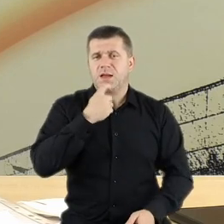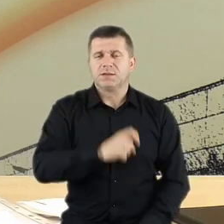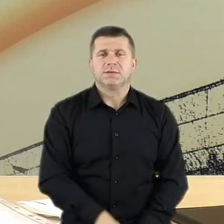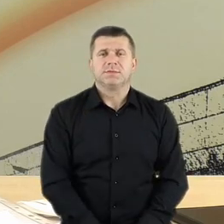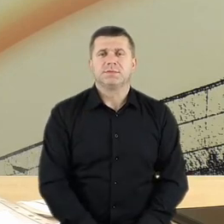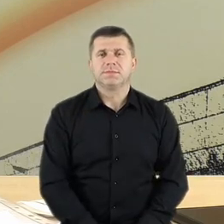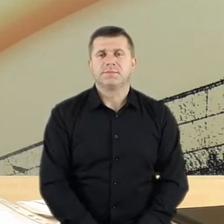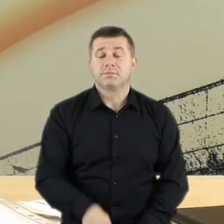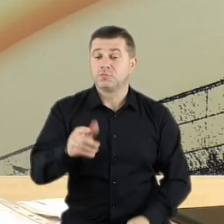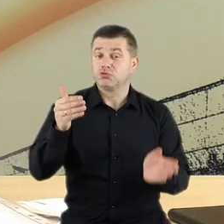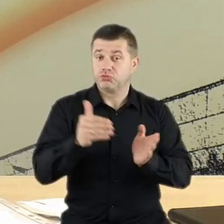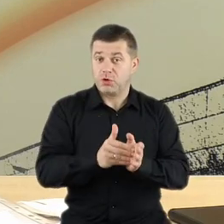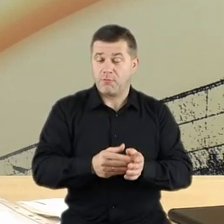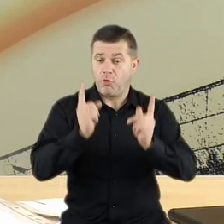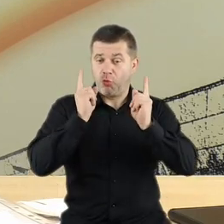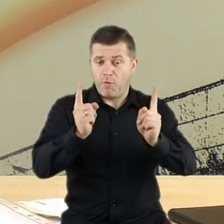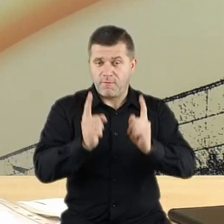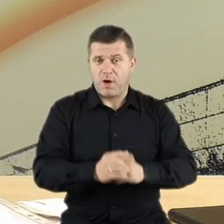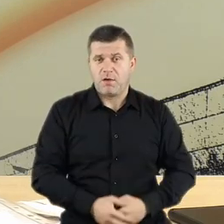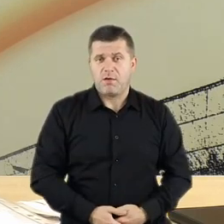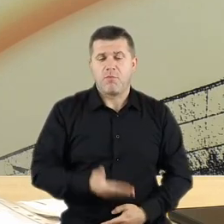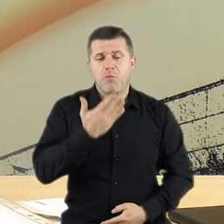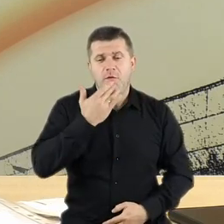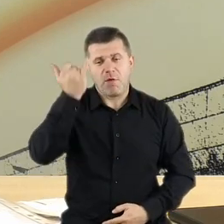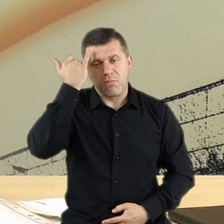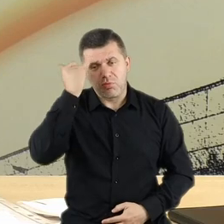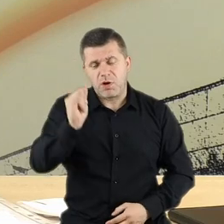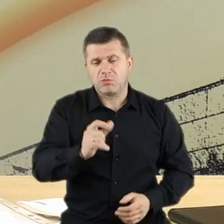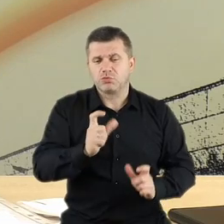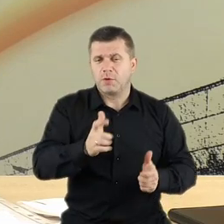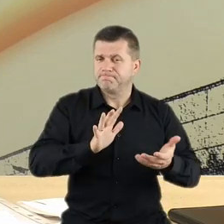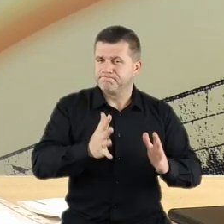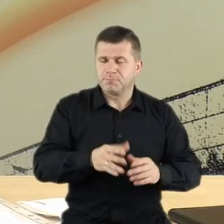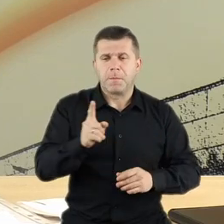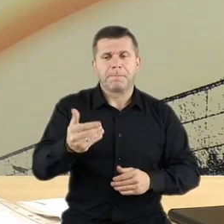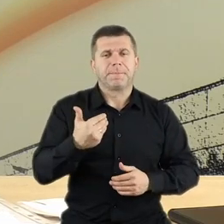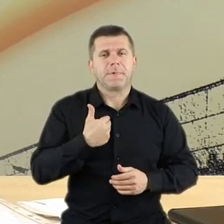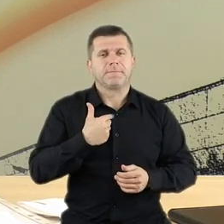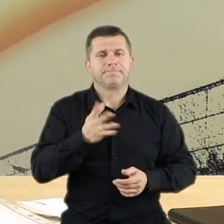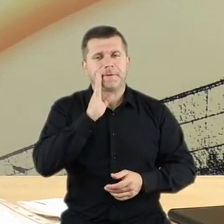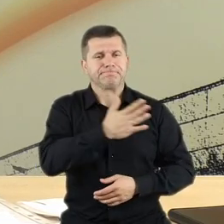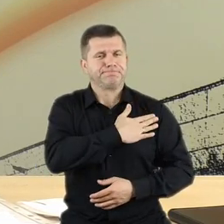Trzeba było uważać żeby nie powiedzieć coś nie tak No bo to był taki obciach